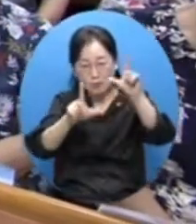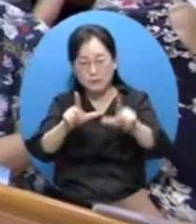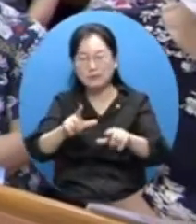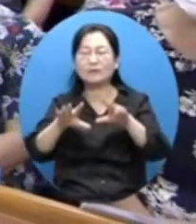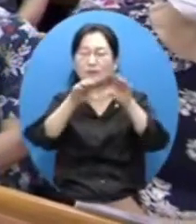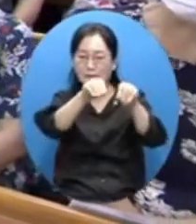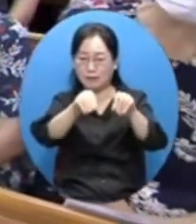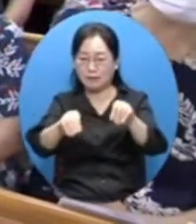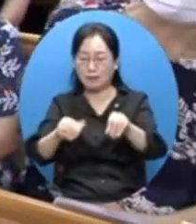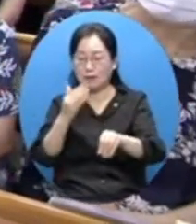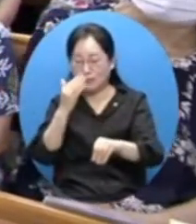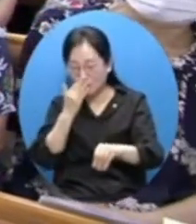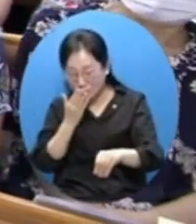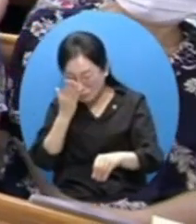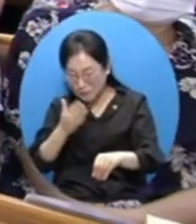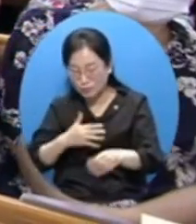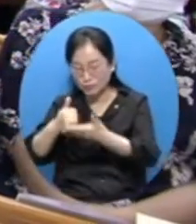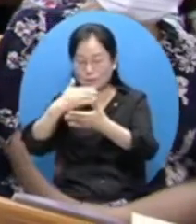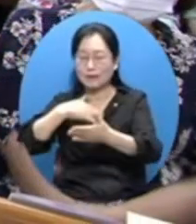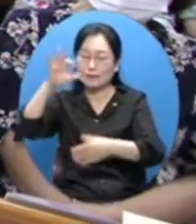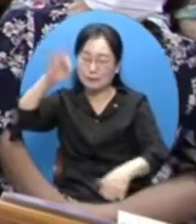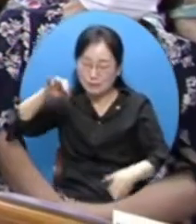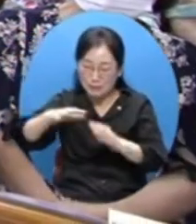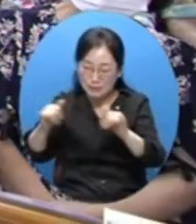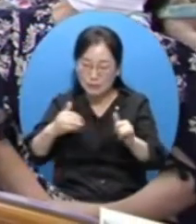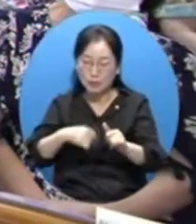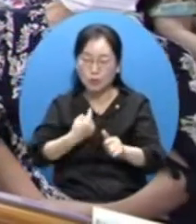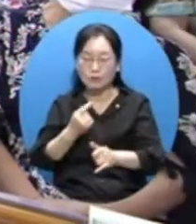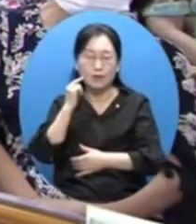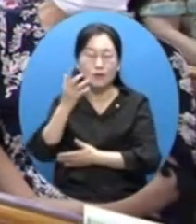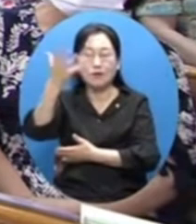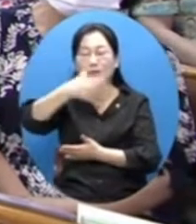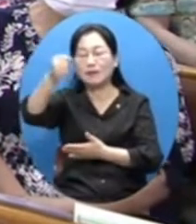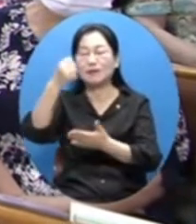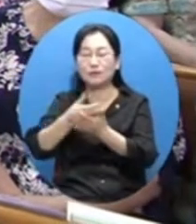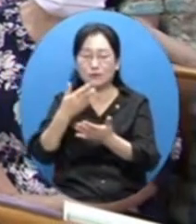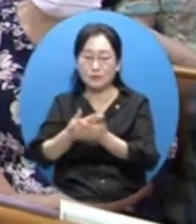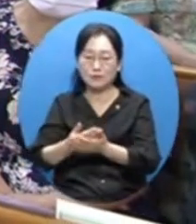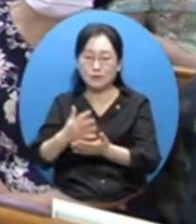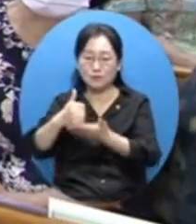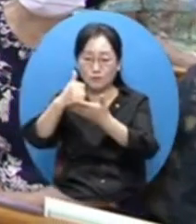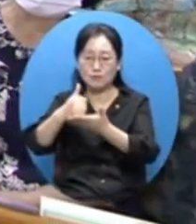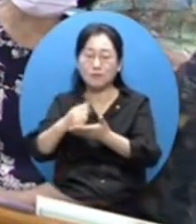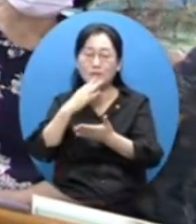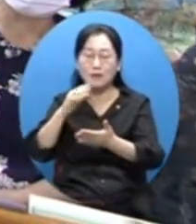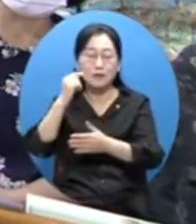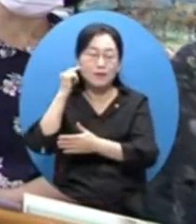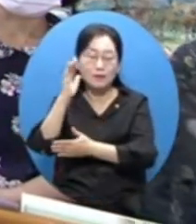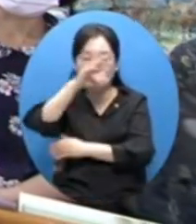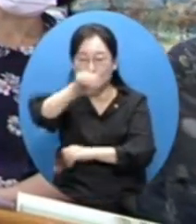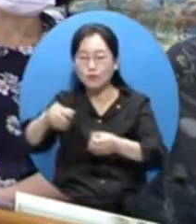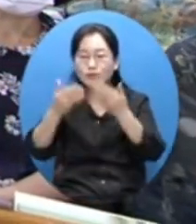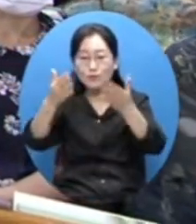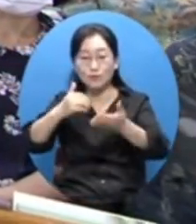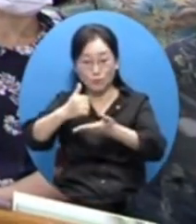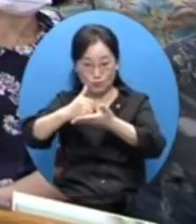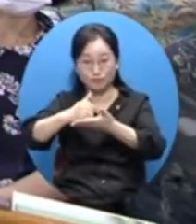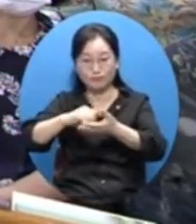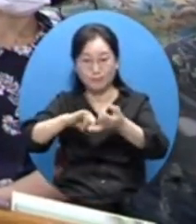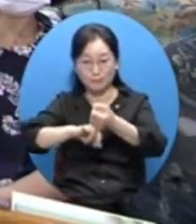끼어지고 나자죠. 주님 나는 아무것도 아닙니다. 주님 홀로 영광 받으시옵소서. 주님께만 영광 드리는 주님의 귀한 일꾼이 되기를 주님의 이름으로